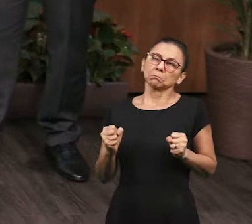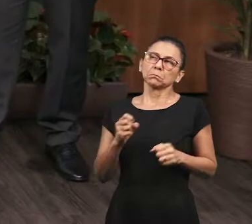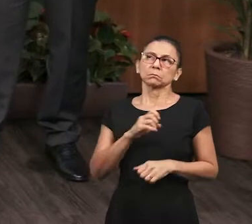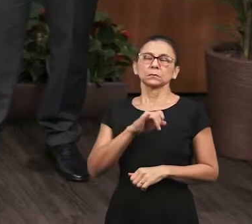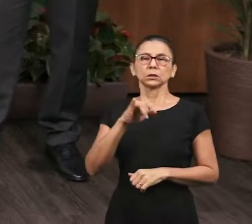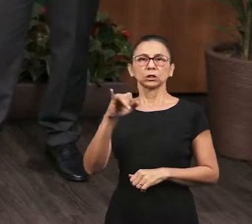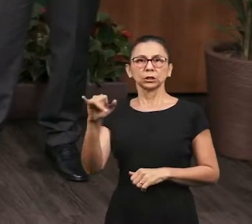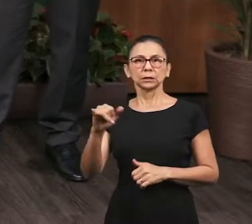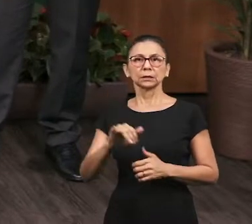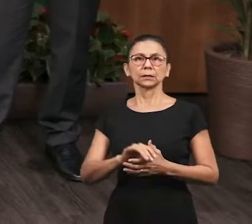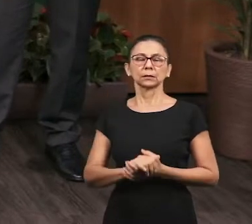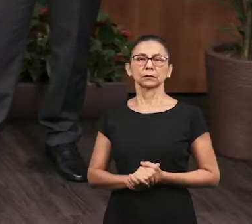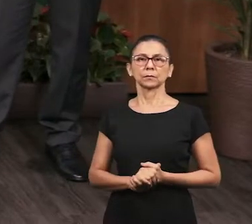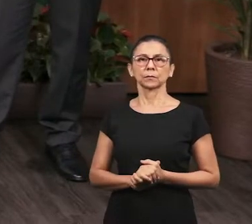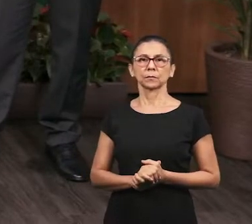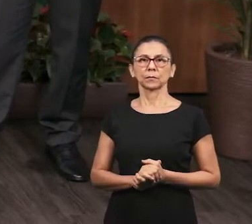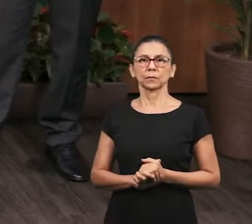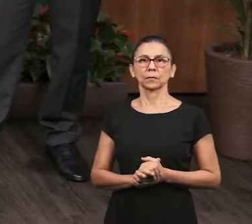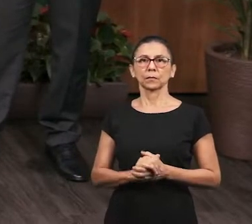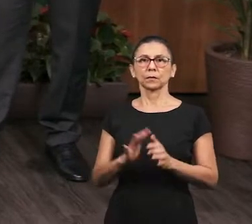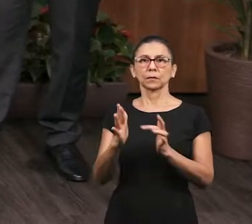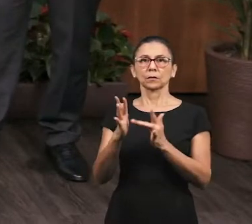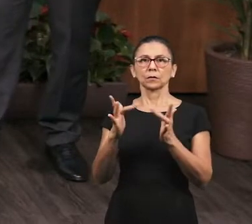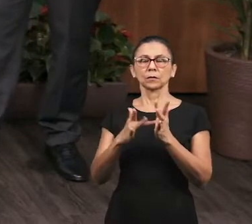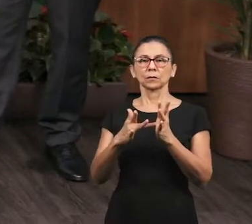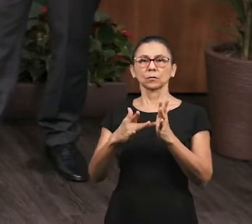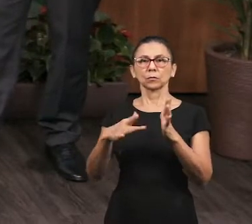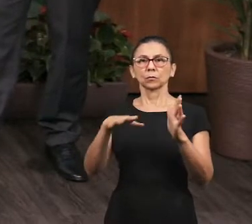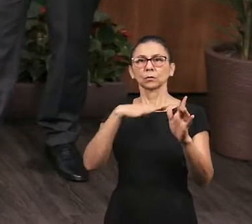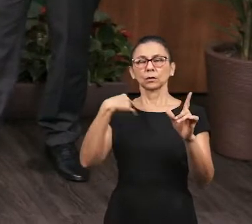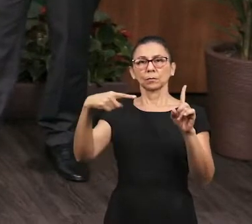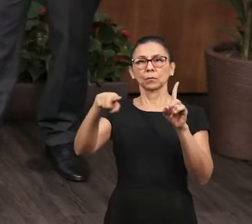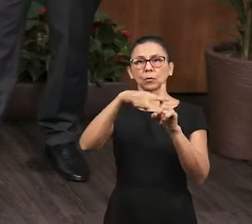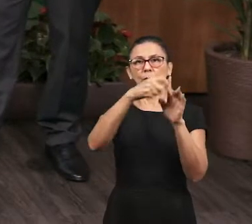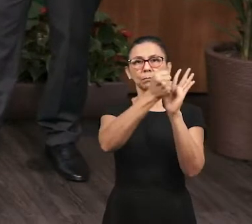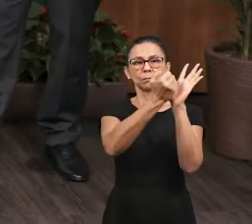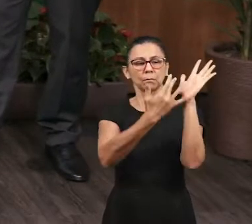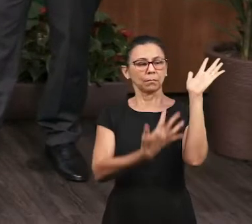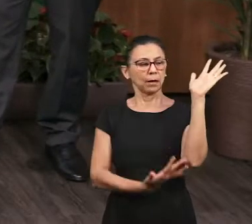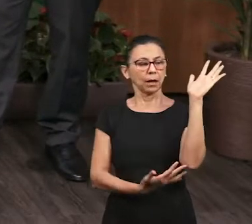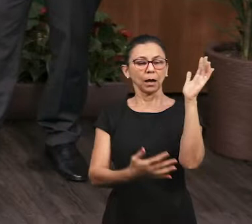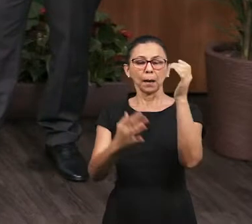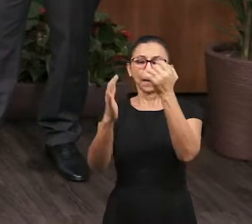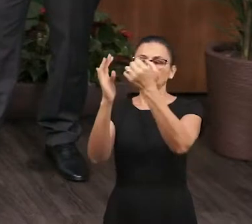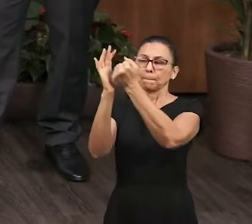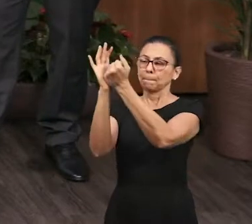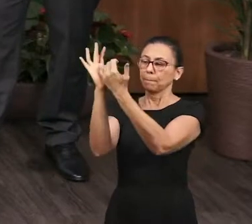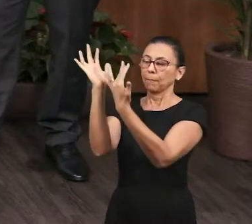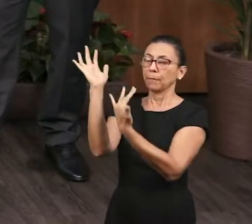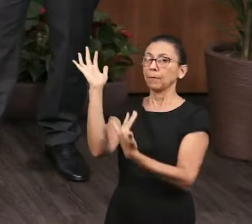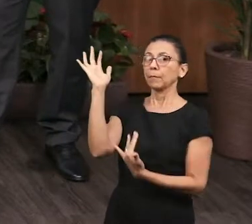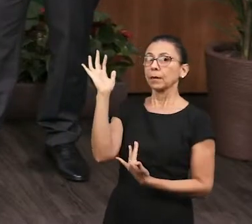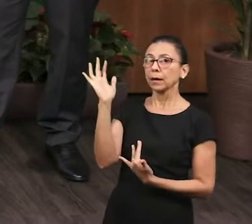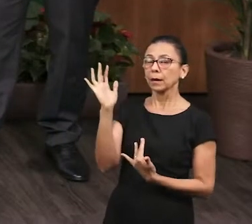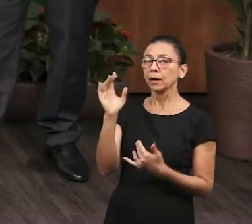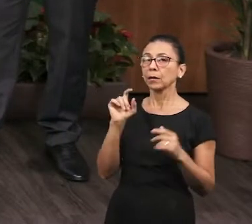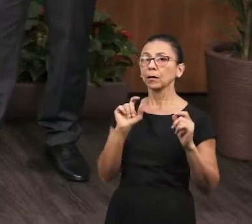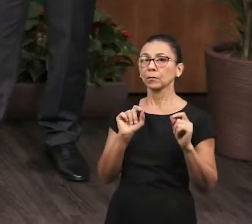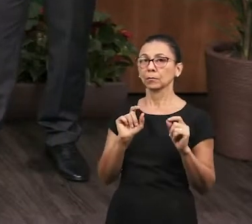мы можем сказать, что кровь, пролитая Господом Иисусом его, во время его